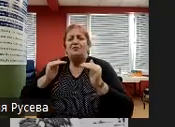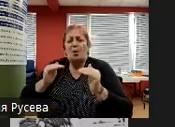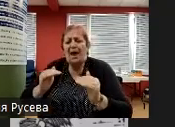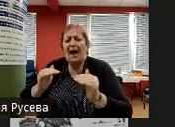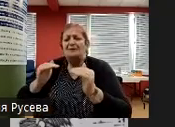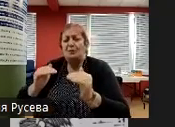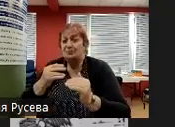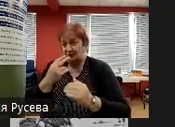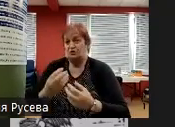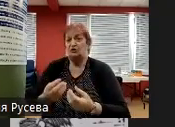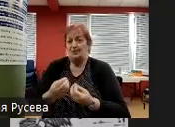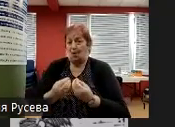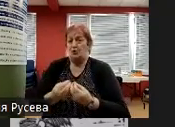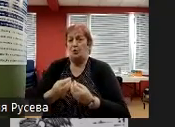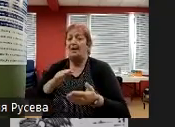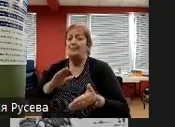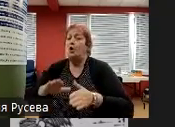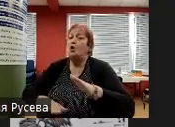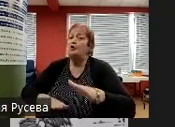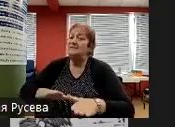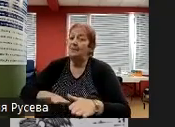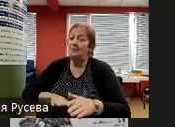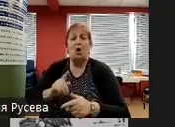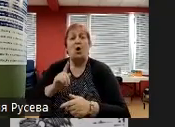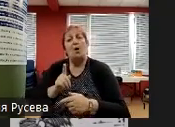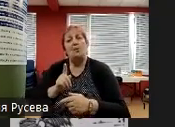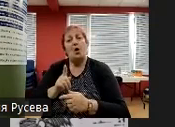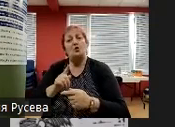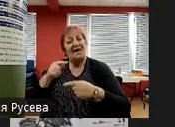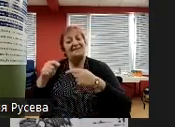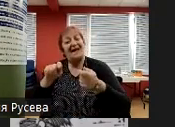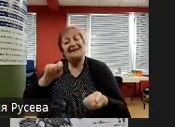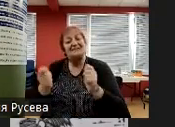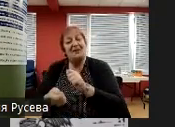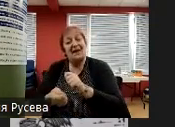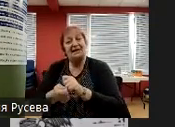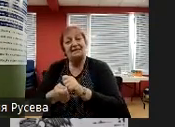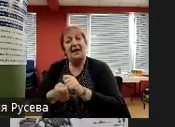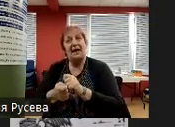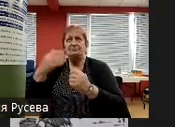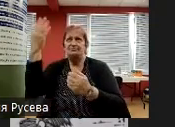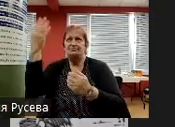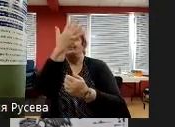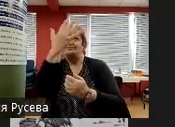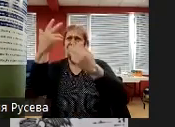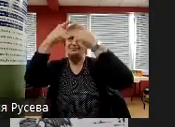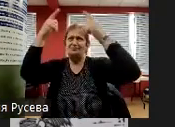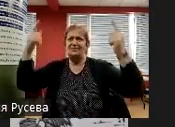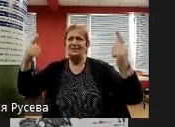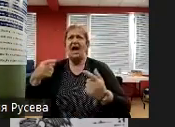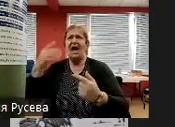по-добре и да е по-достъпно. Освен това може да се смени фона на